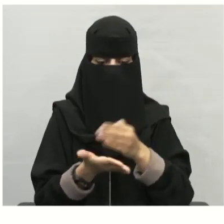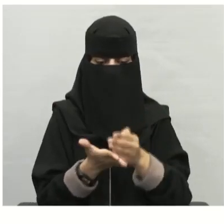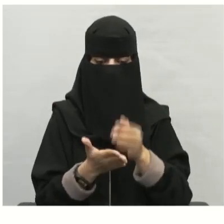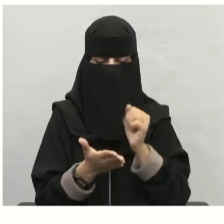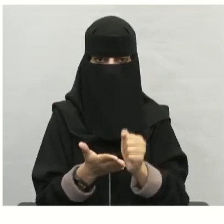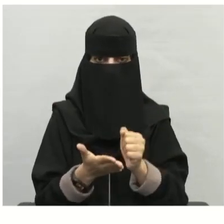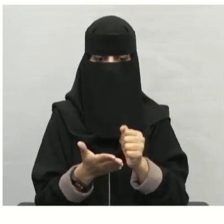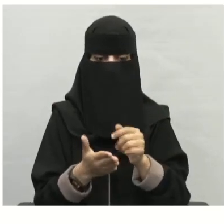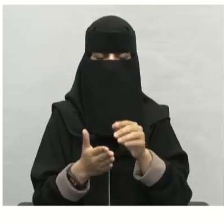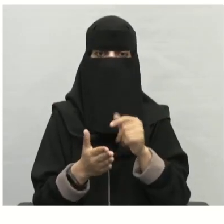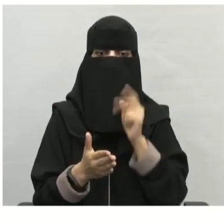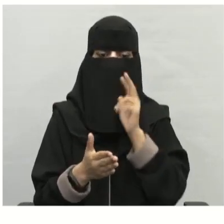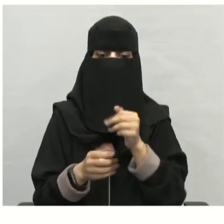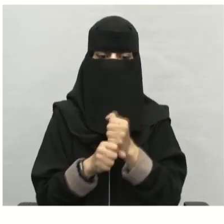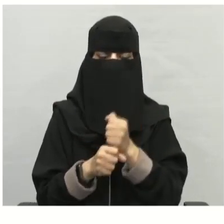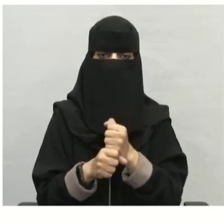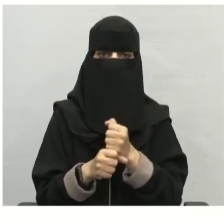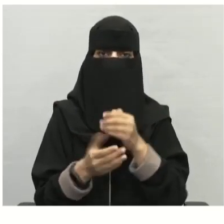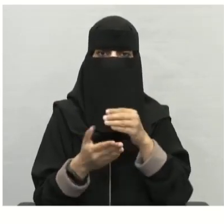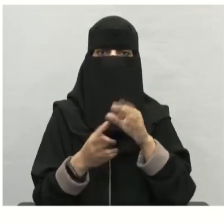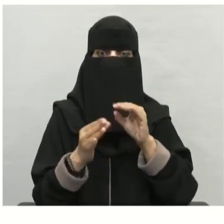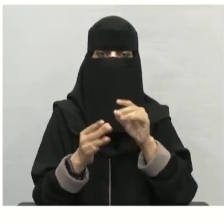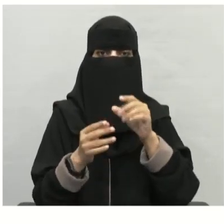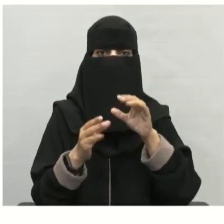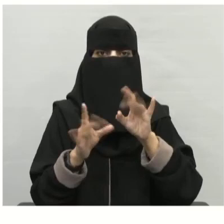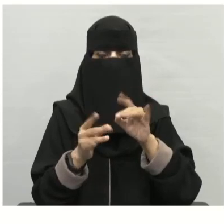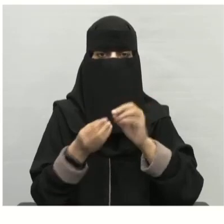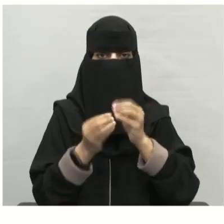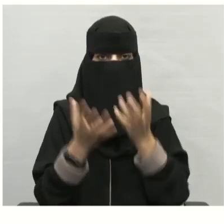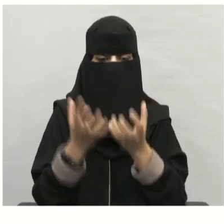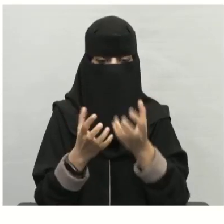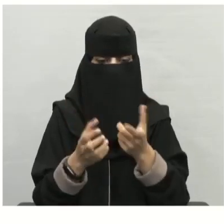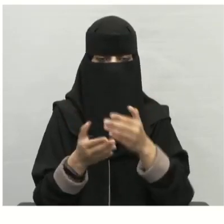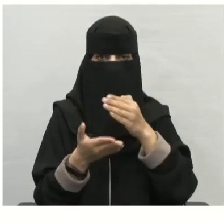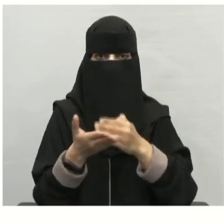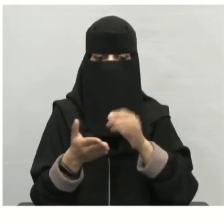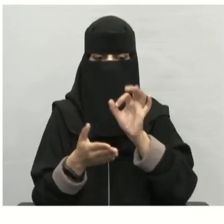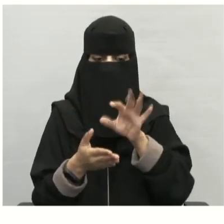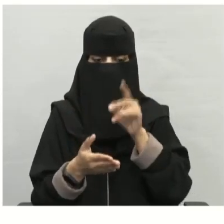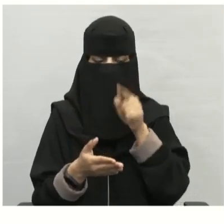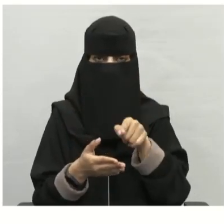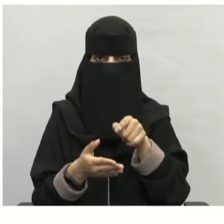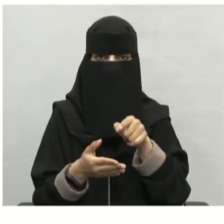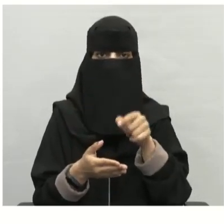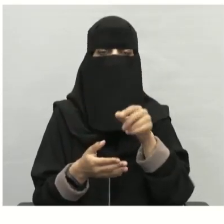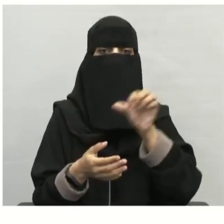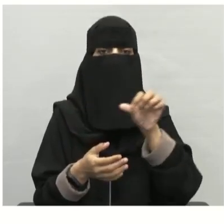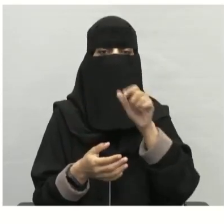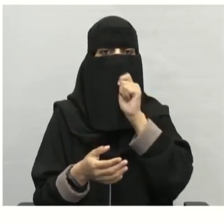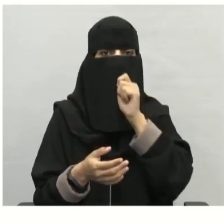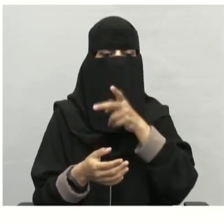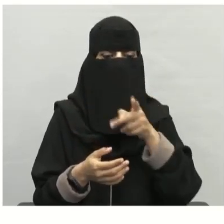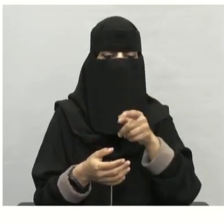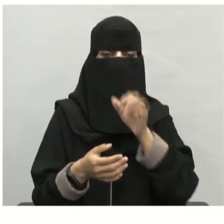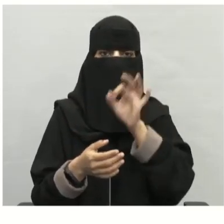الخضروات المطبوخه او الخضراء الربع الثاني للبروتينات ووضعنا الربع